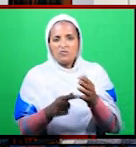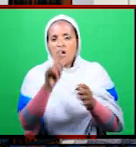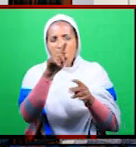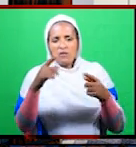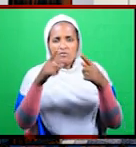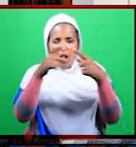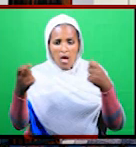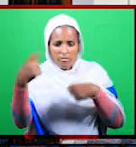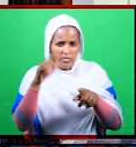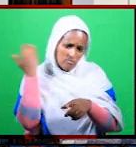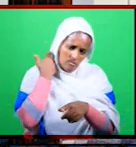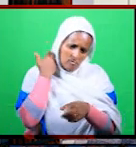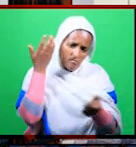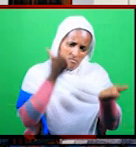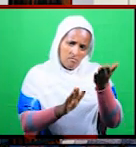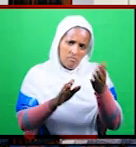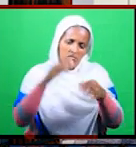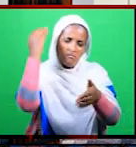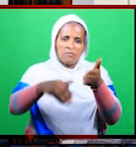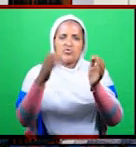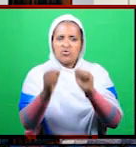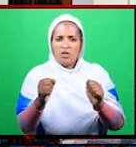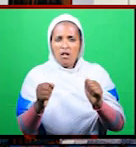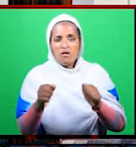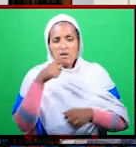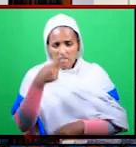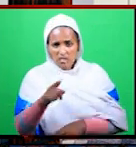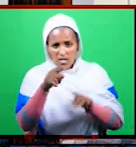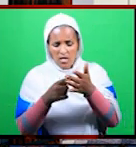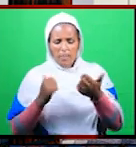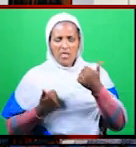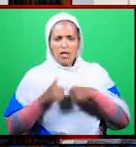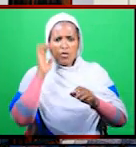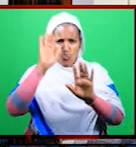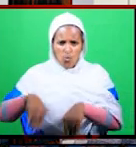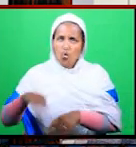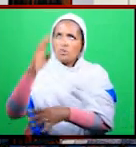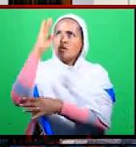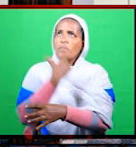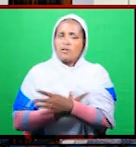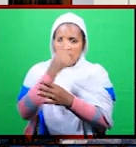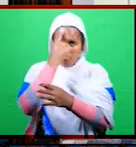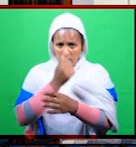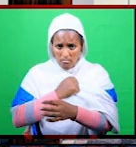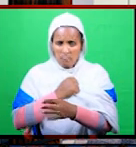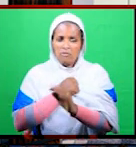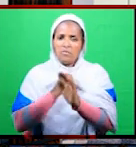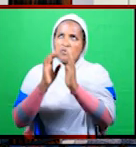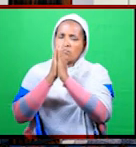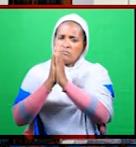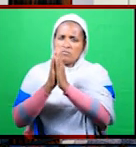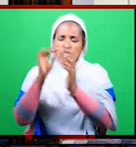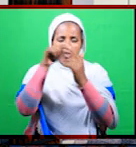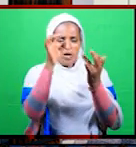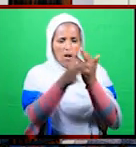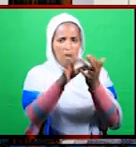ላይ እናገኛለን። እና የሚጠራጠር ሁለት ልብ ያለው እንዲያው ወዲህ ሊሄድ ወዲህ ሊሄድ እሷን እያለ የሚጠራጠር ሰው አንዳች